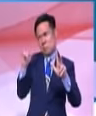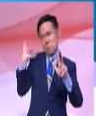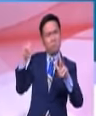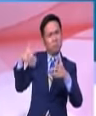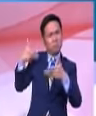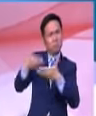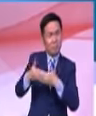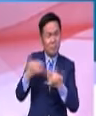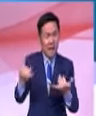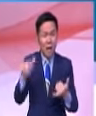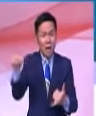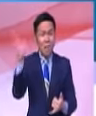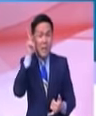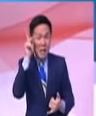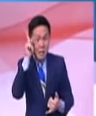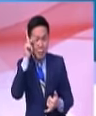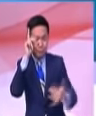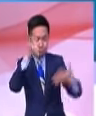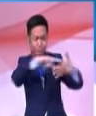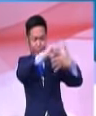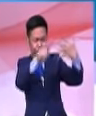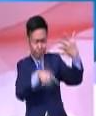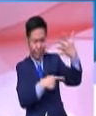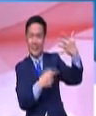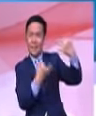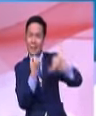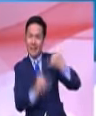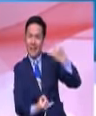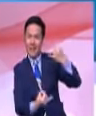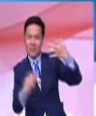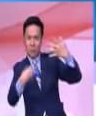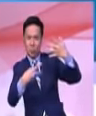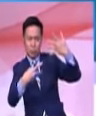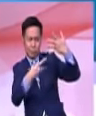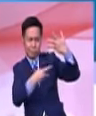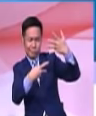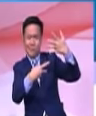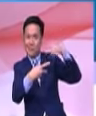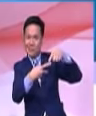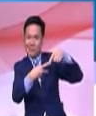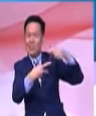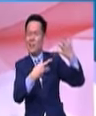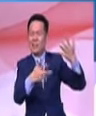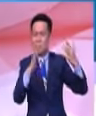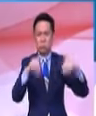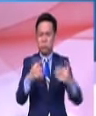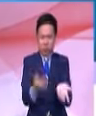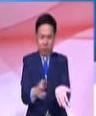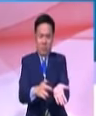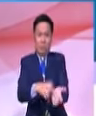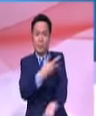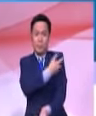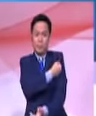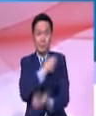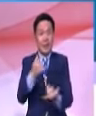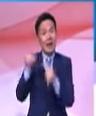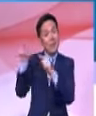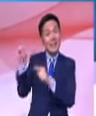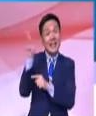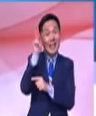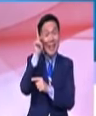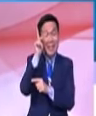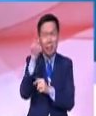Ia menjadikan negeri itu menduduki tempat kedua terendah dalam rekod pendaftaran penerima vaksin. Ikuti kupasan disediakan